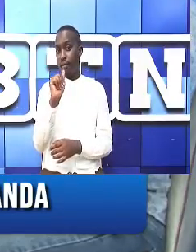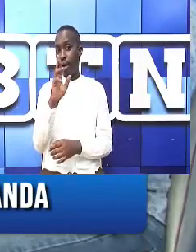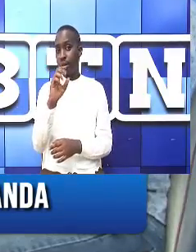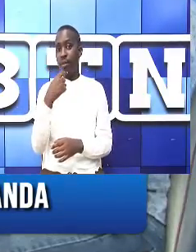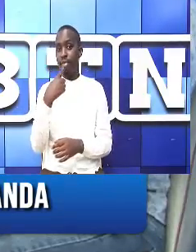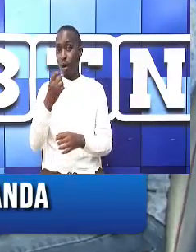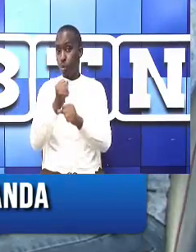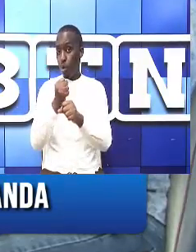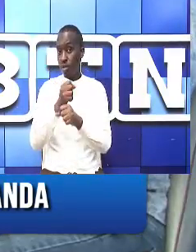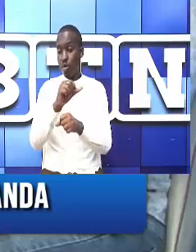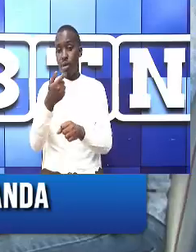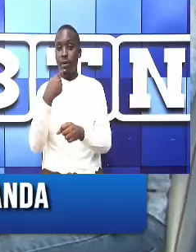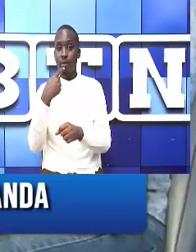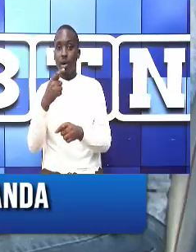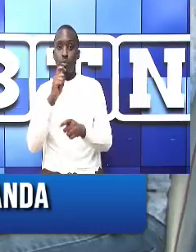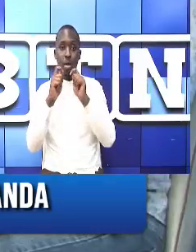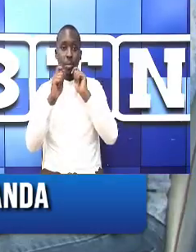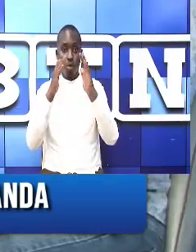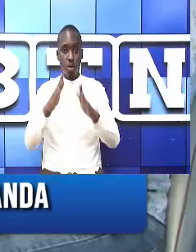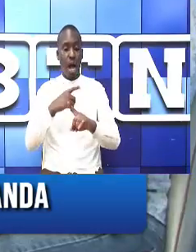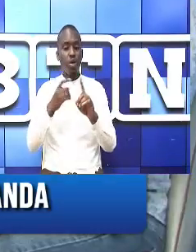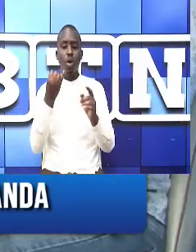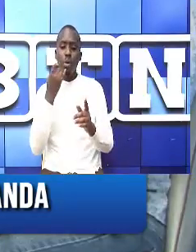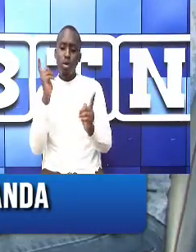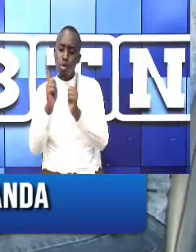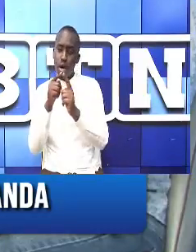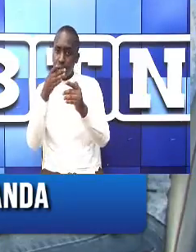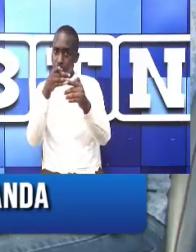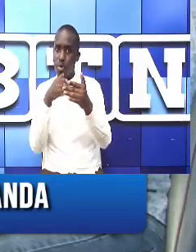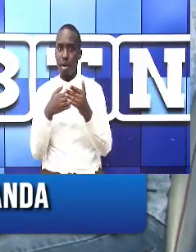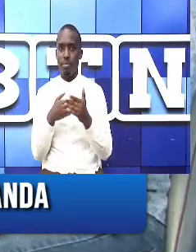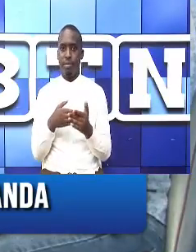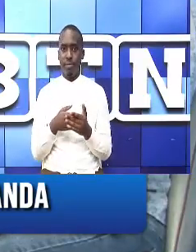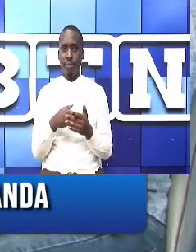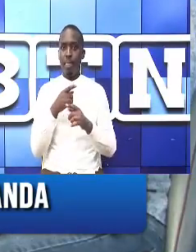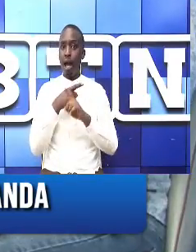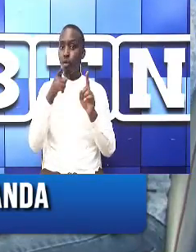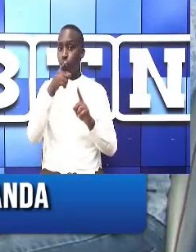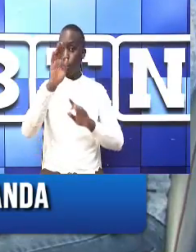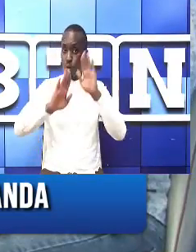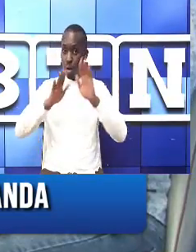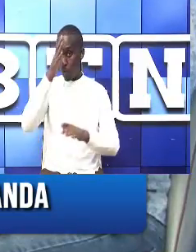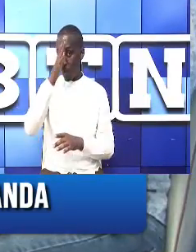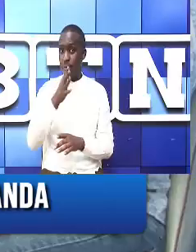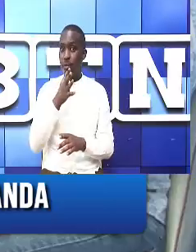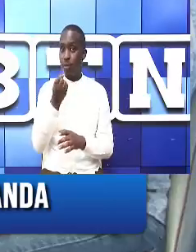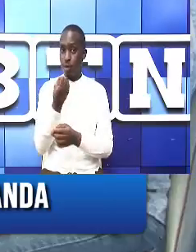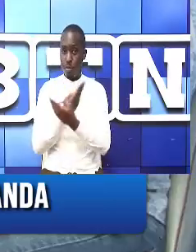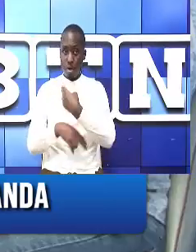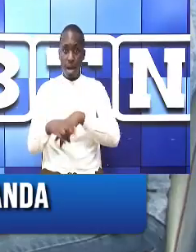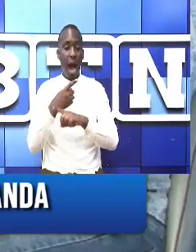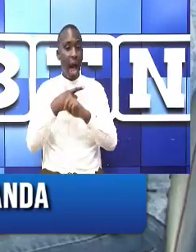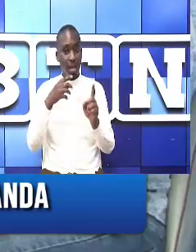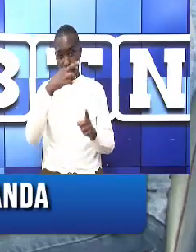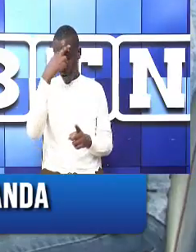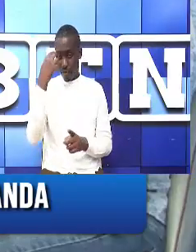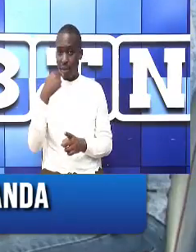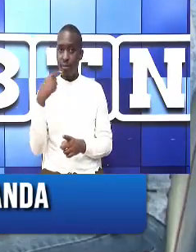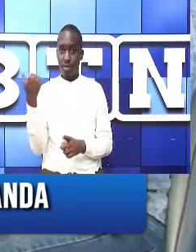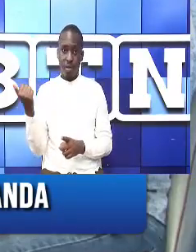nk'umunyamakuru ariko hari umwana noneho uhura na za mbogamizi ubwo ni uruhare rw'umubyeyi bw'ibyo asabwa ariko impamvu uvuze ngo Safari hashinga agati